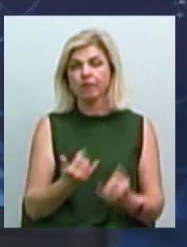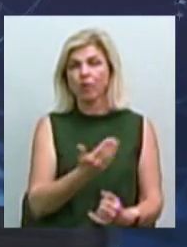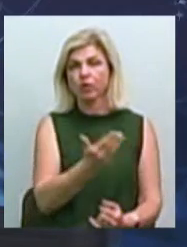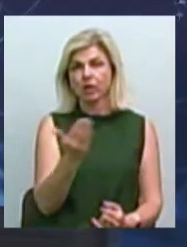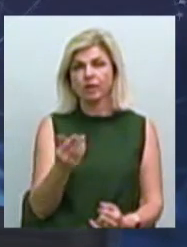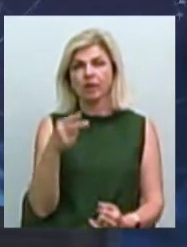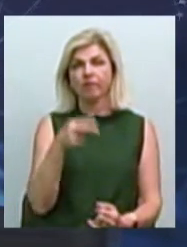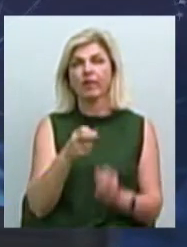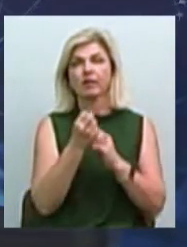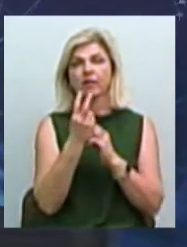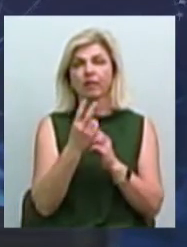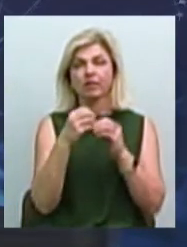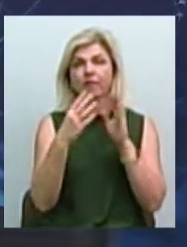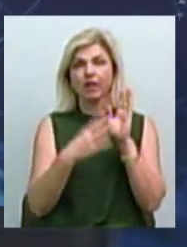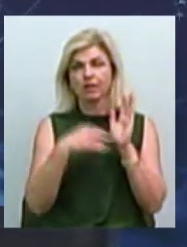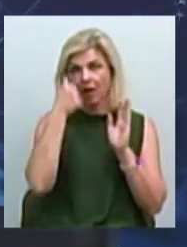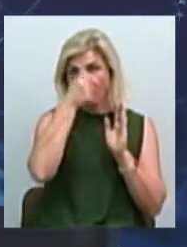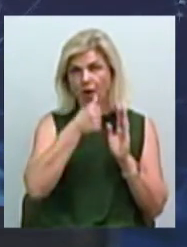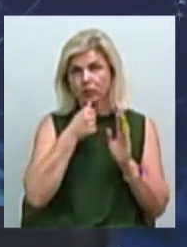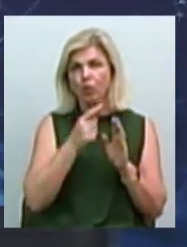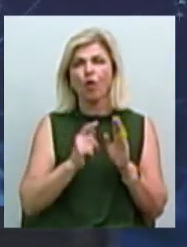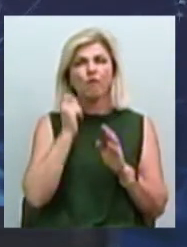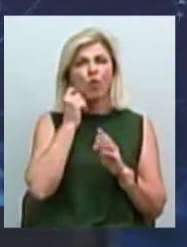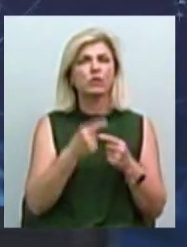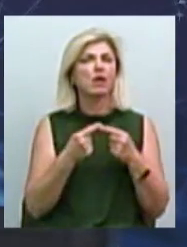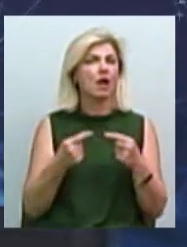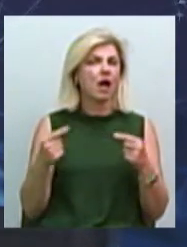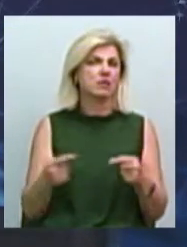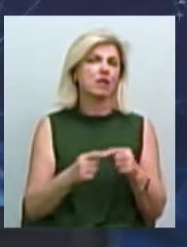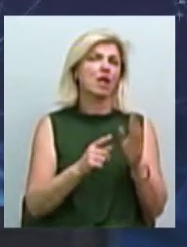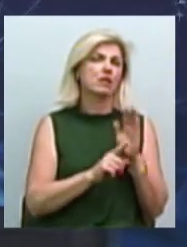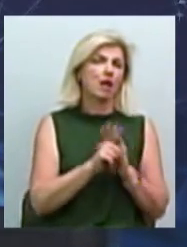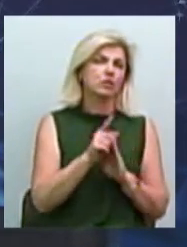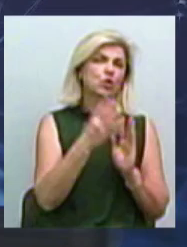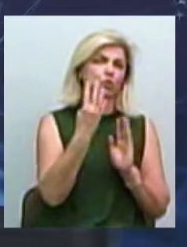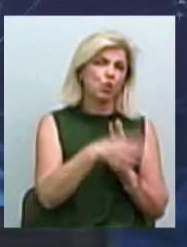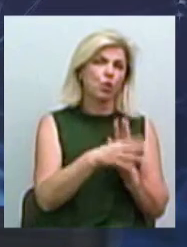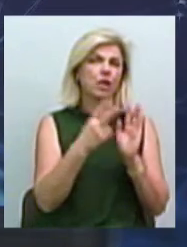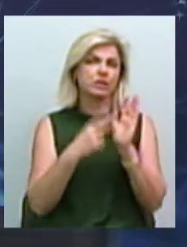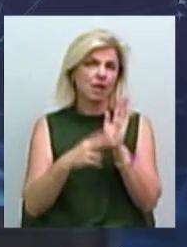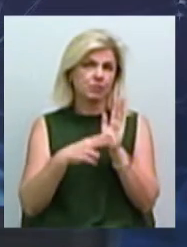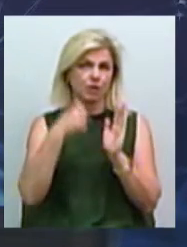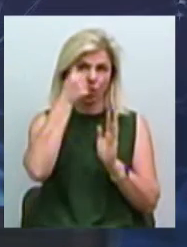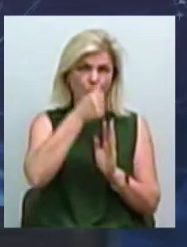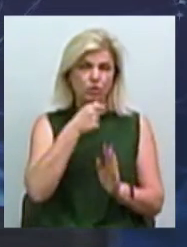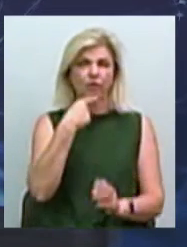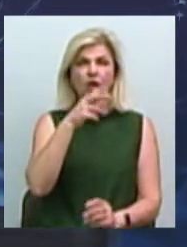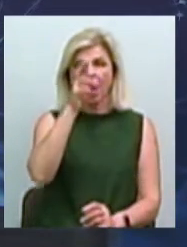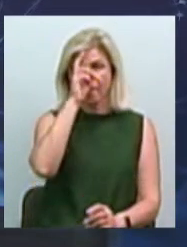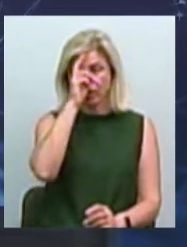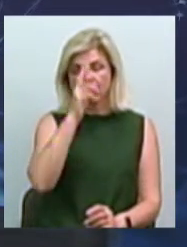2019 году, разного возраста, начиная от 40, заканчивая 70 годами, все они говорили, государство неэффективный